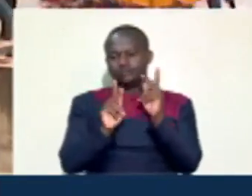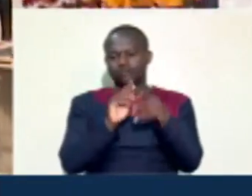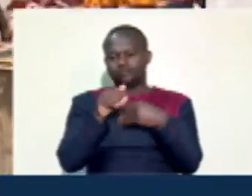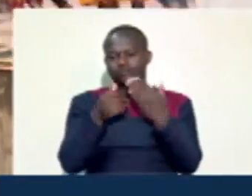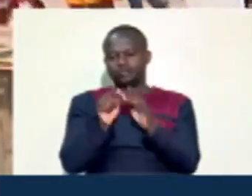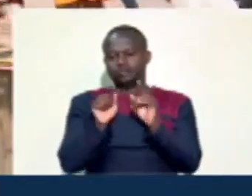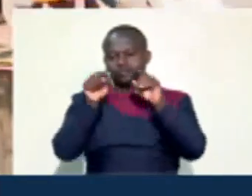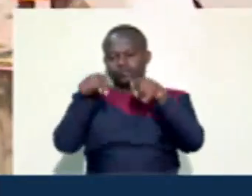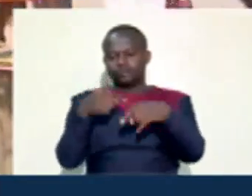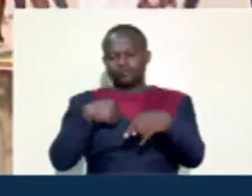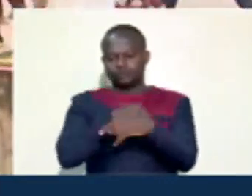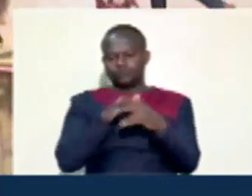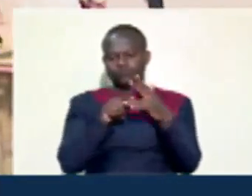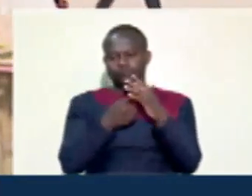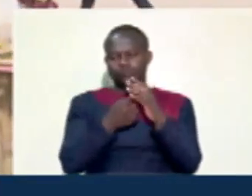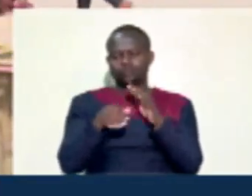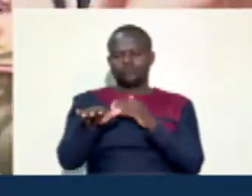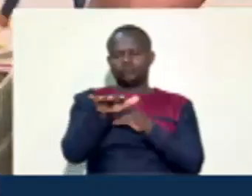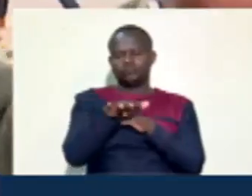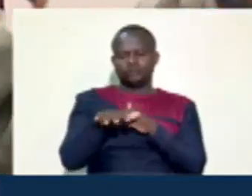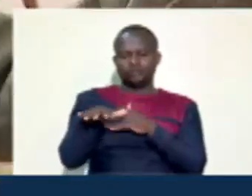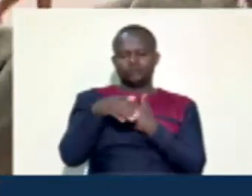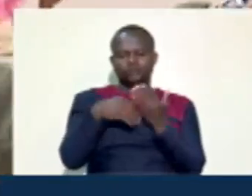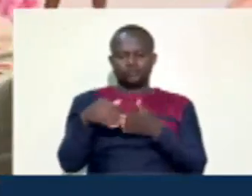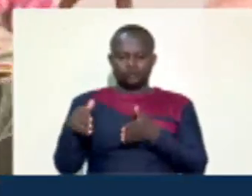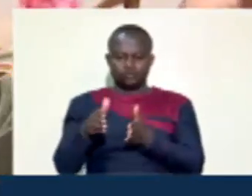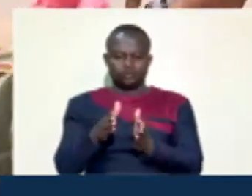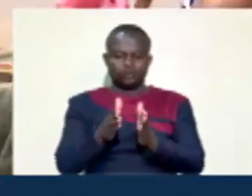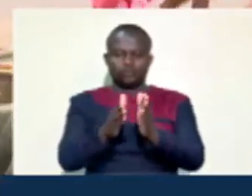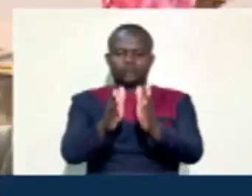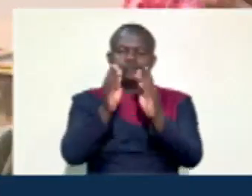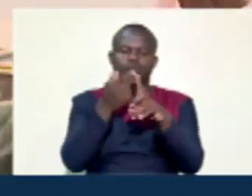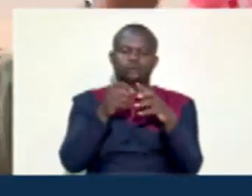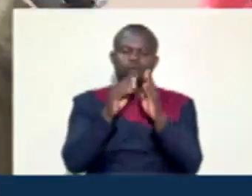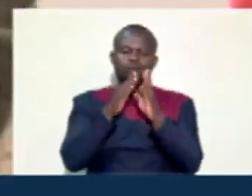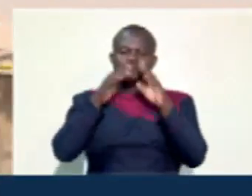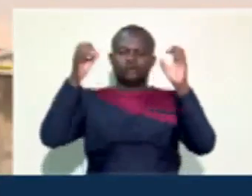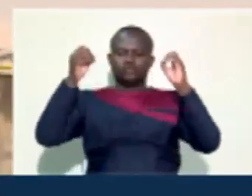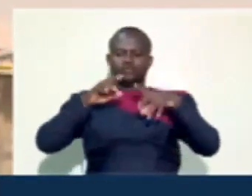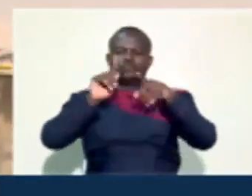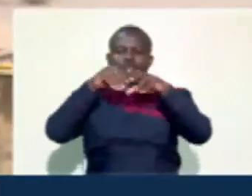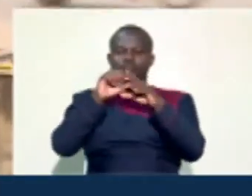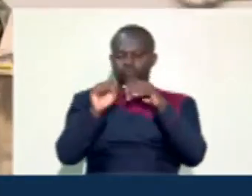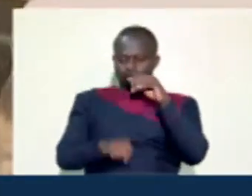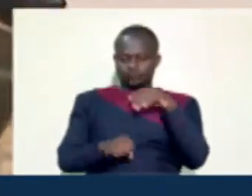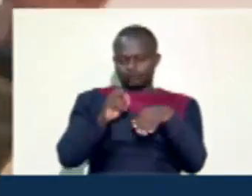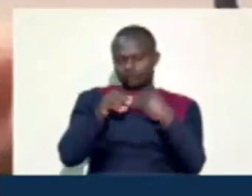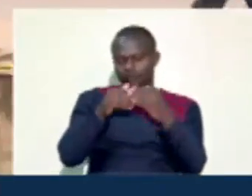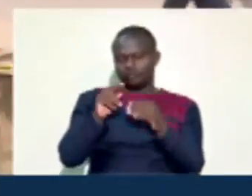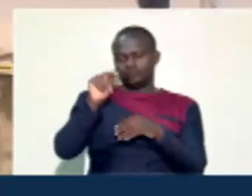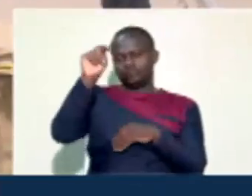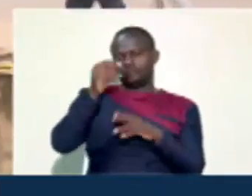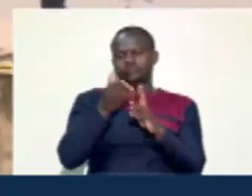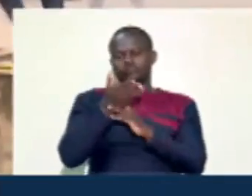bazagenda duhereye muri aka gace umuhanda uyu manuka usanzwe uva mu mujyi wa Kigali ugana mu majyepfo cyangwa mu majyaruguru